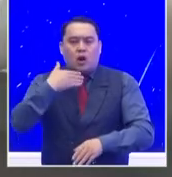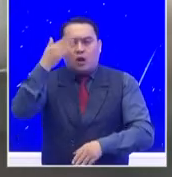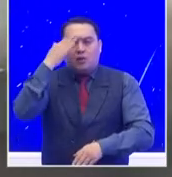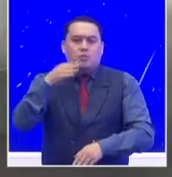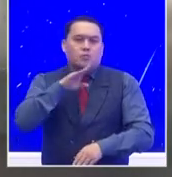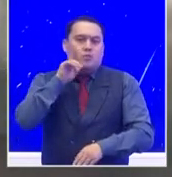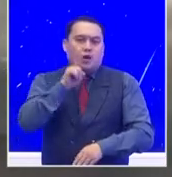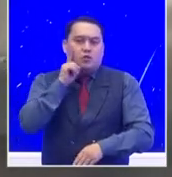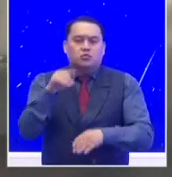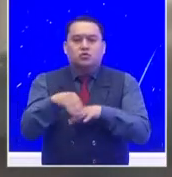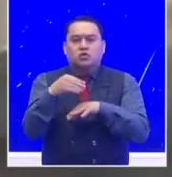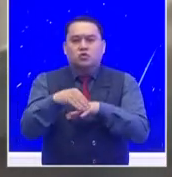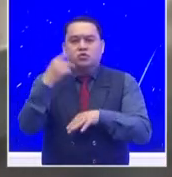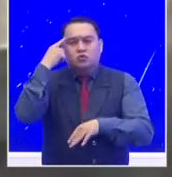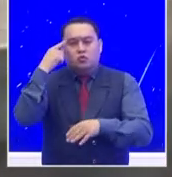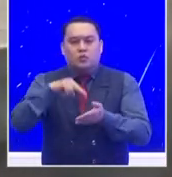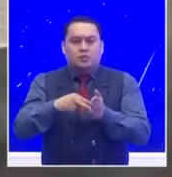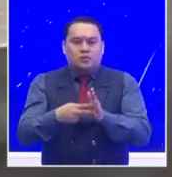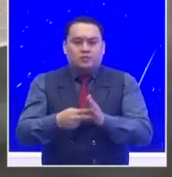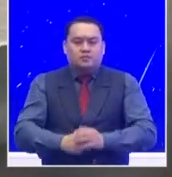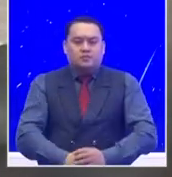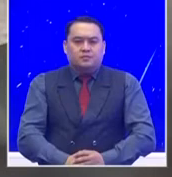молодой человек собирался жениться. Увы.